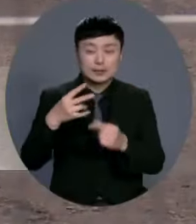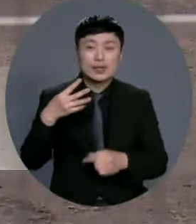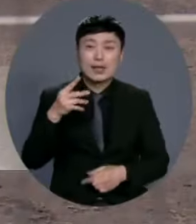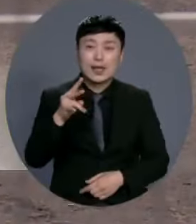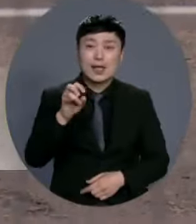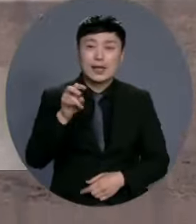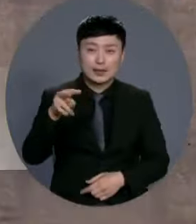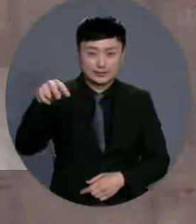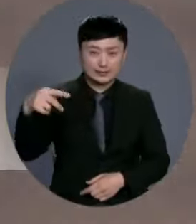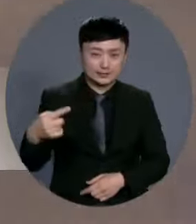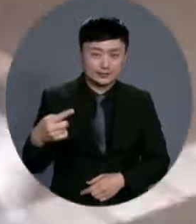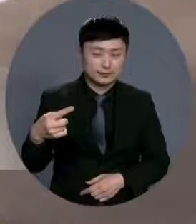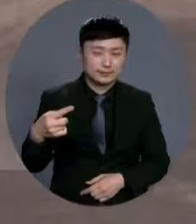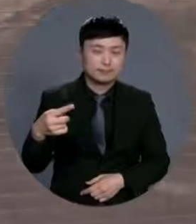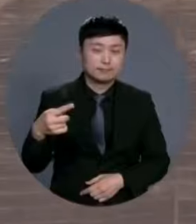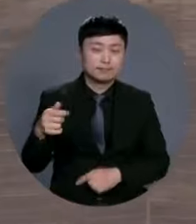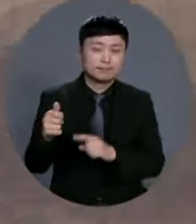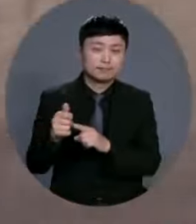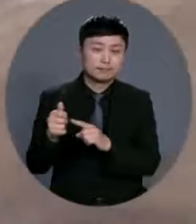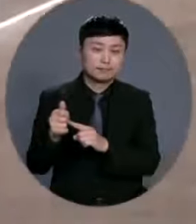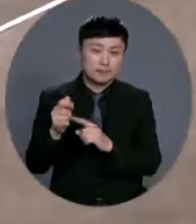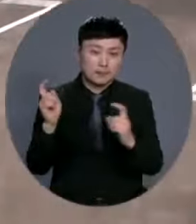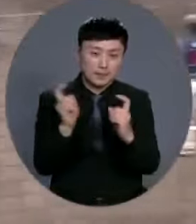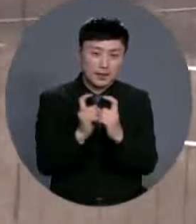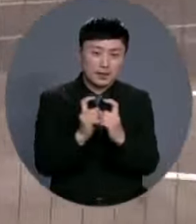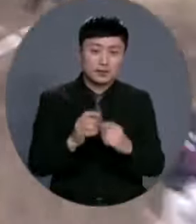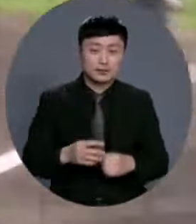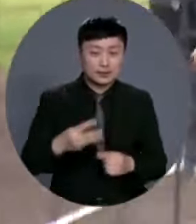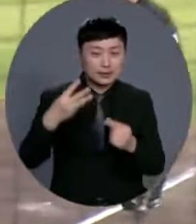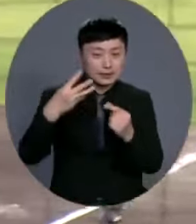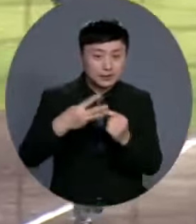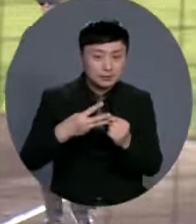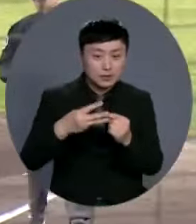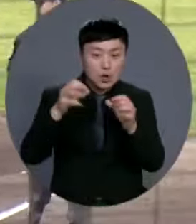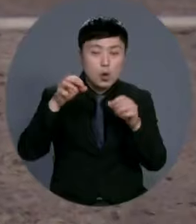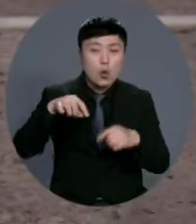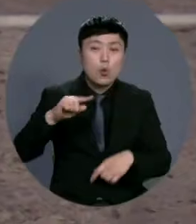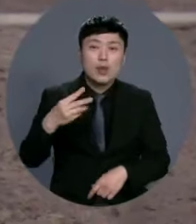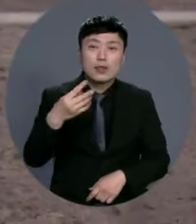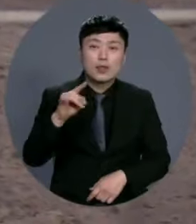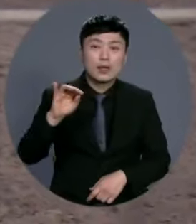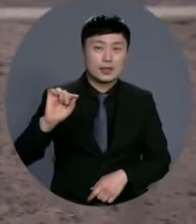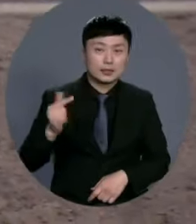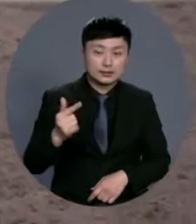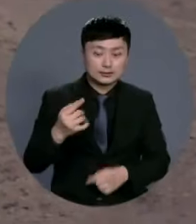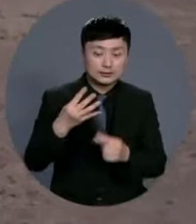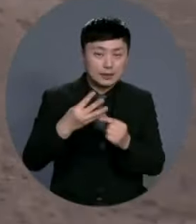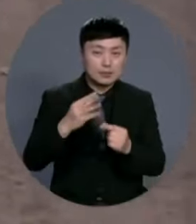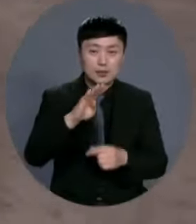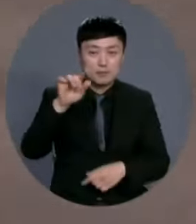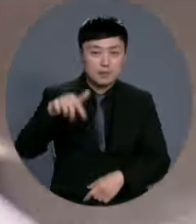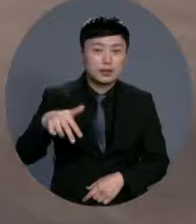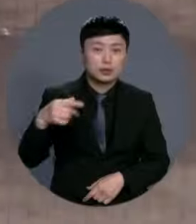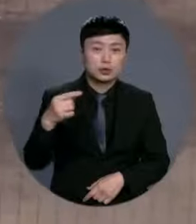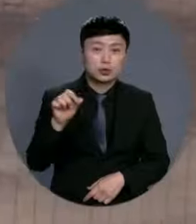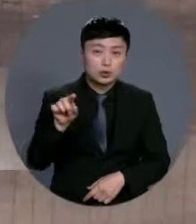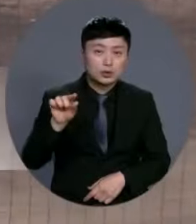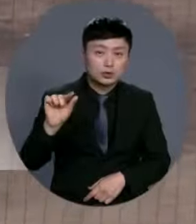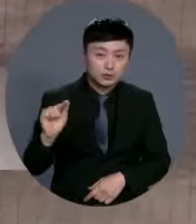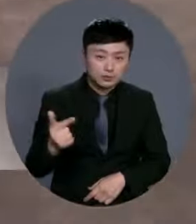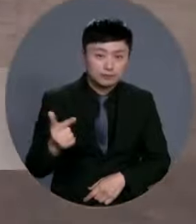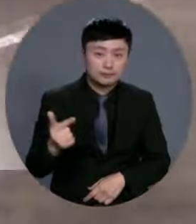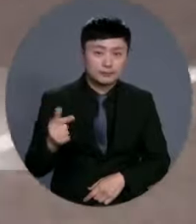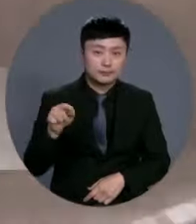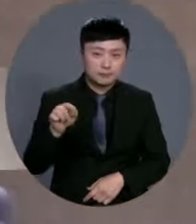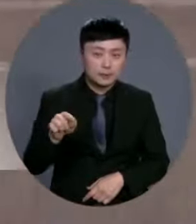레이스가 선발로 나섰습니다. 3사 선발이 예고된 원태인과 백정현까지 점검한 삼성은 아쉬운 내용으로